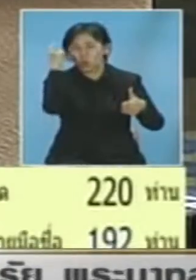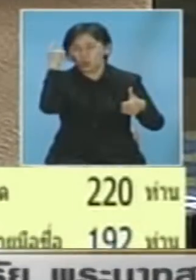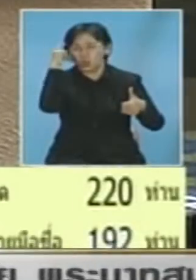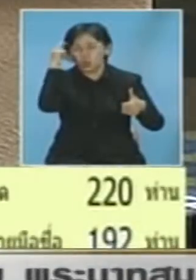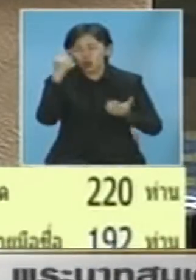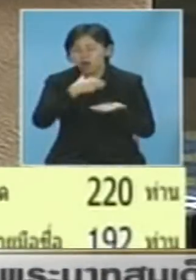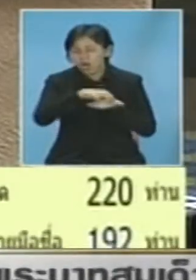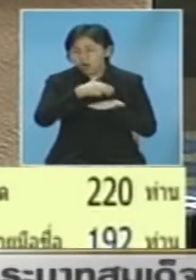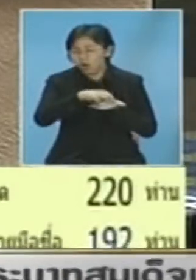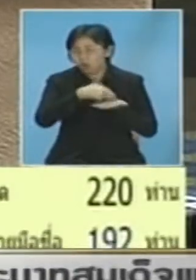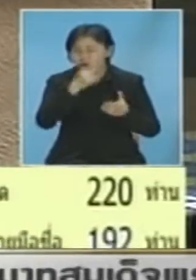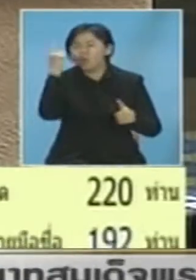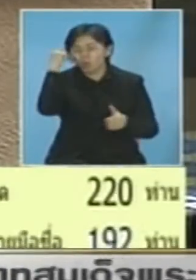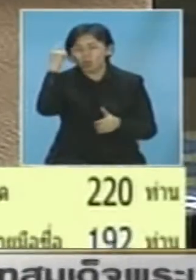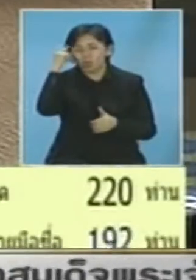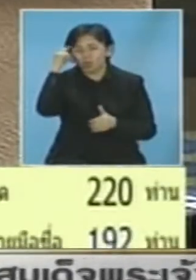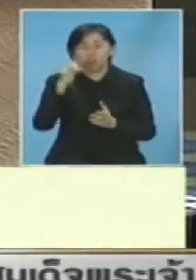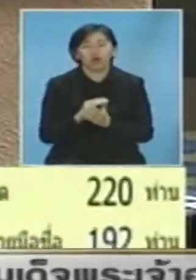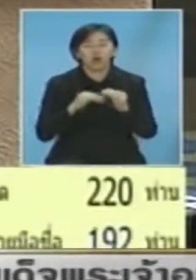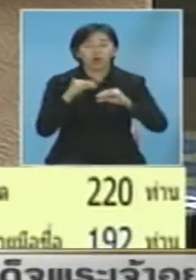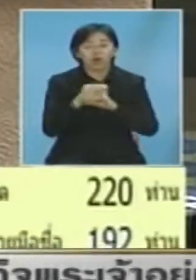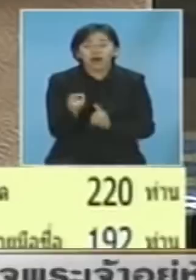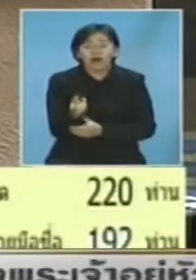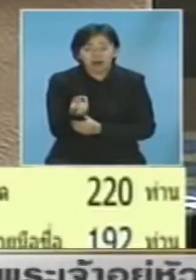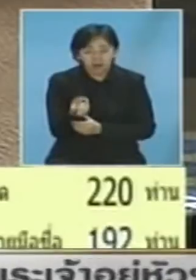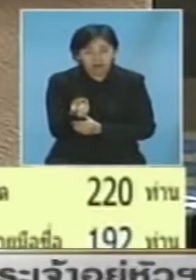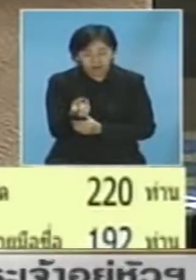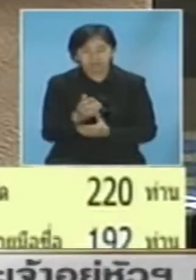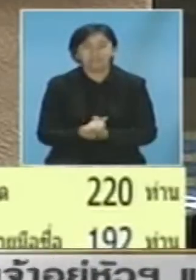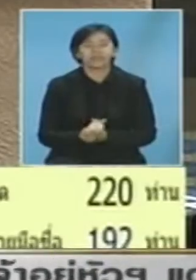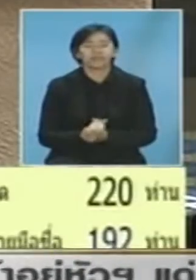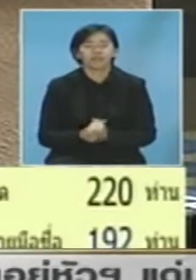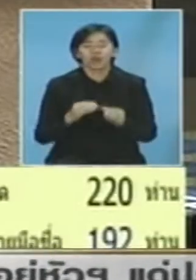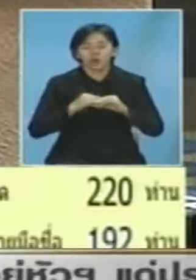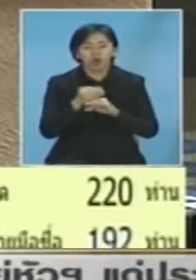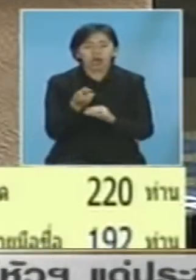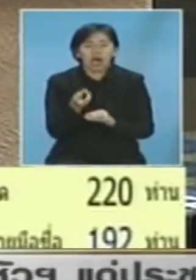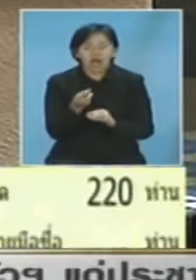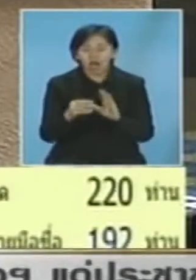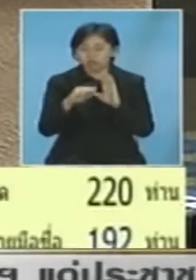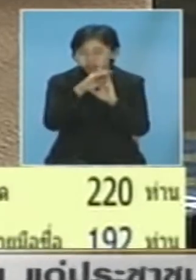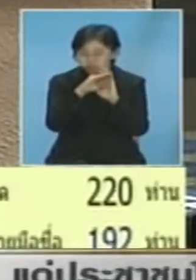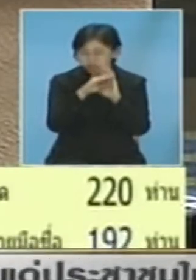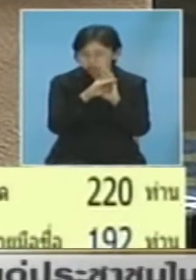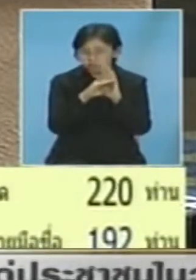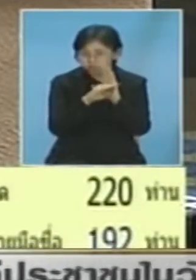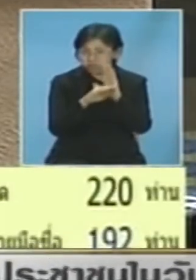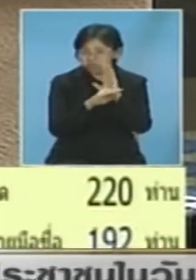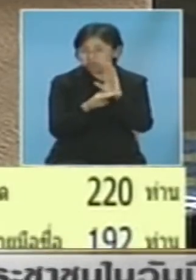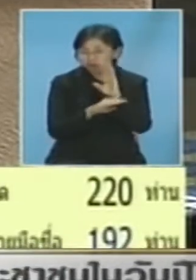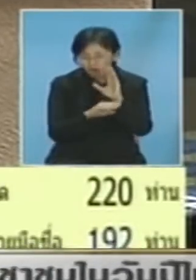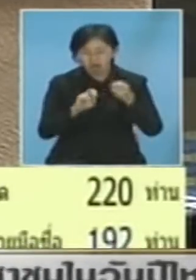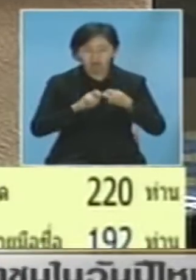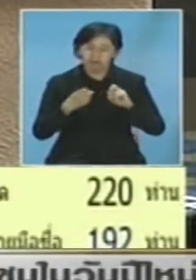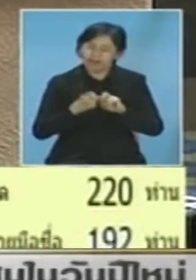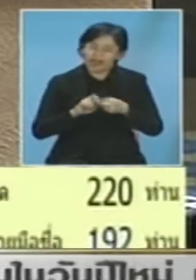อดมาว่าโครงการนี้ดำเนินมาทุกขั้นตอนได้ก่อให้เกิดความเสียหายอ